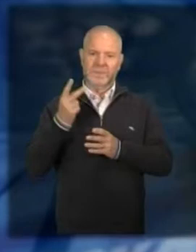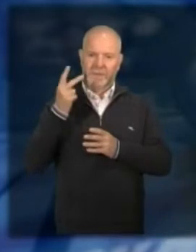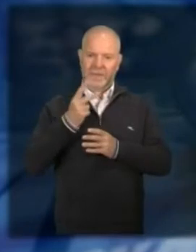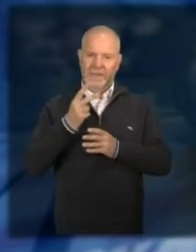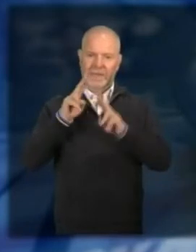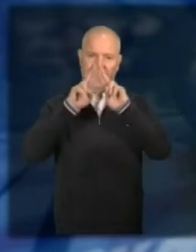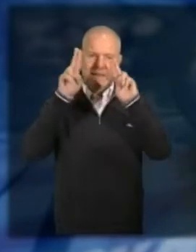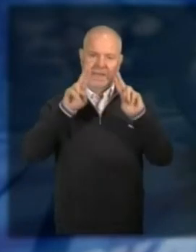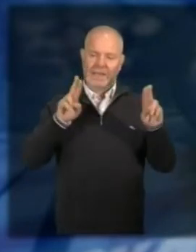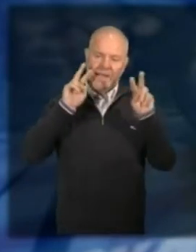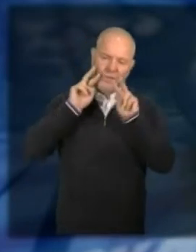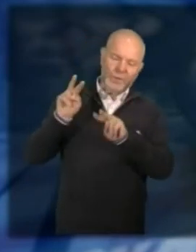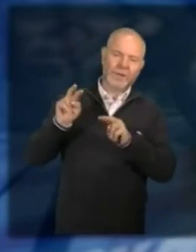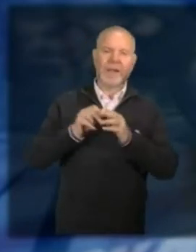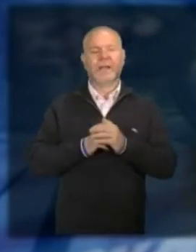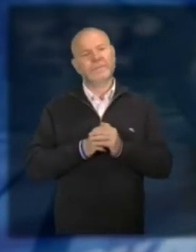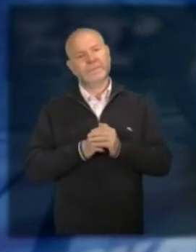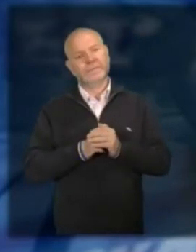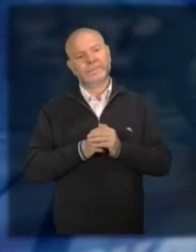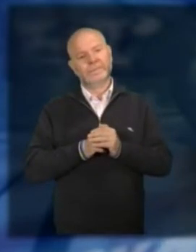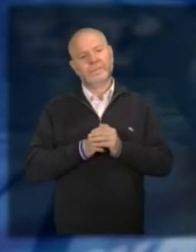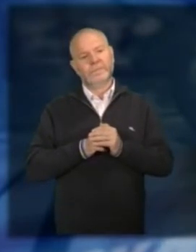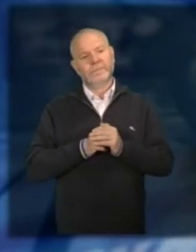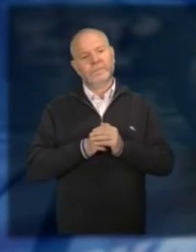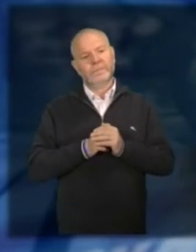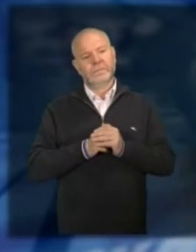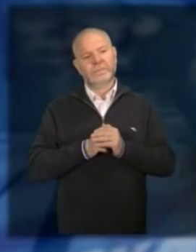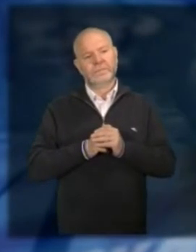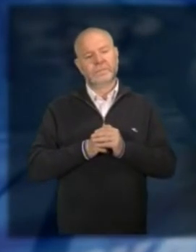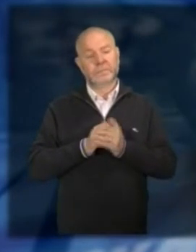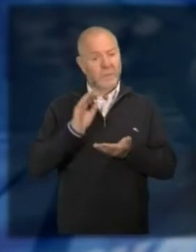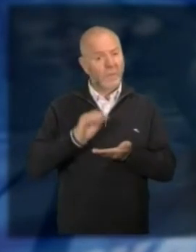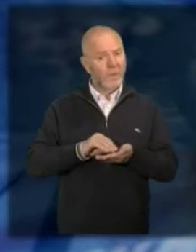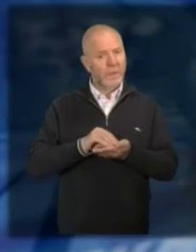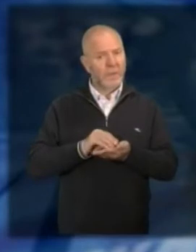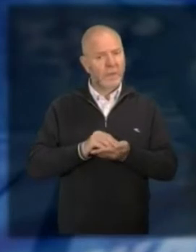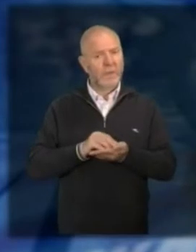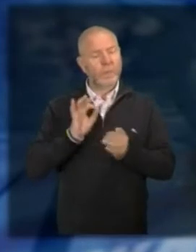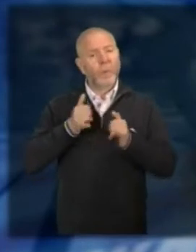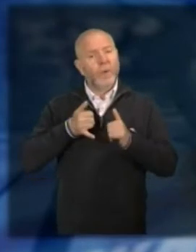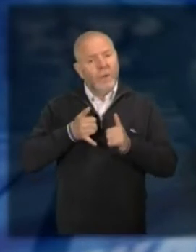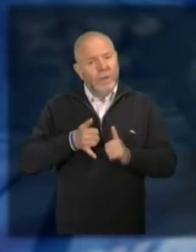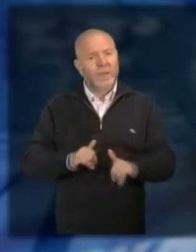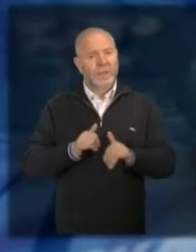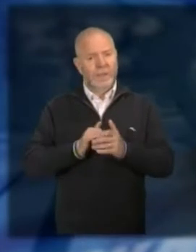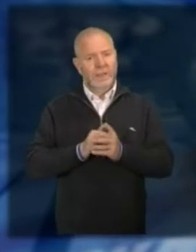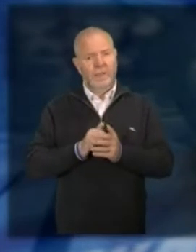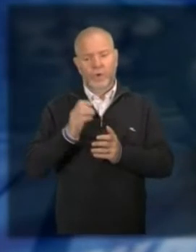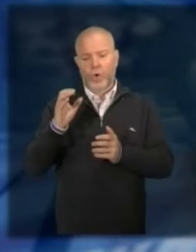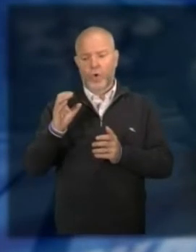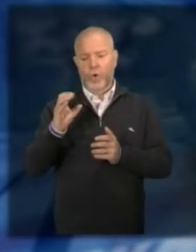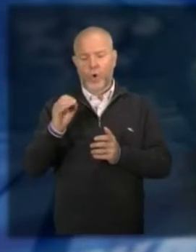dell'attenzione internazionale. Per la prima volta sono presenti ad un'inaugurazione della coppia dell'arco i figli Omar